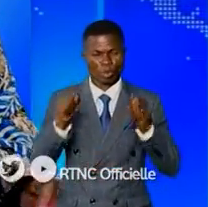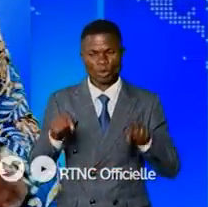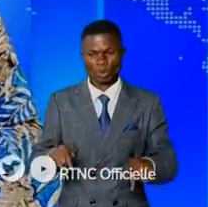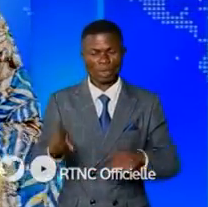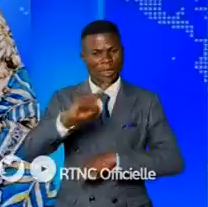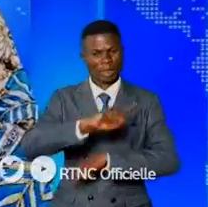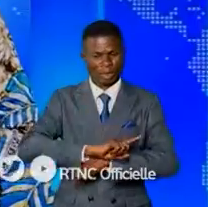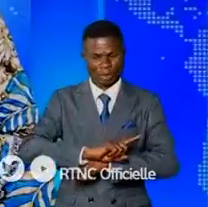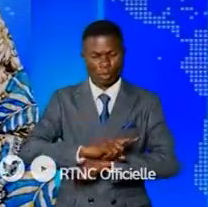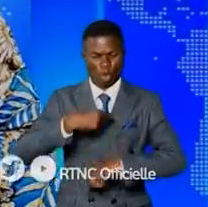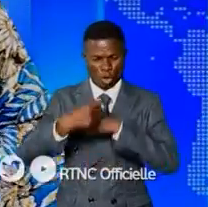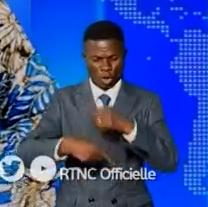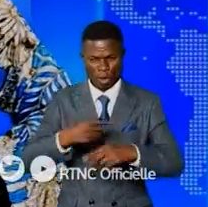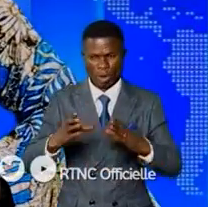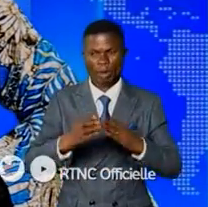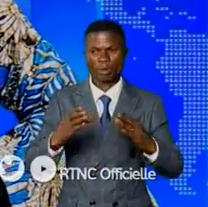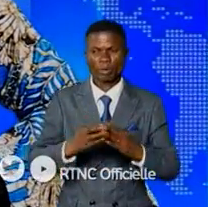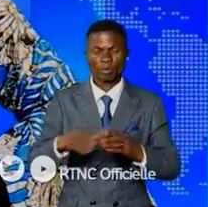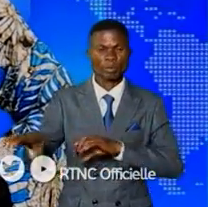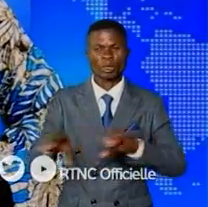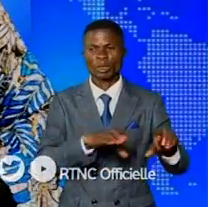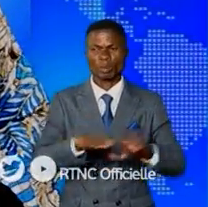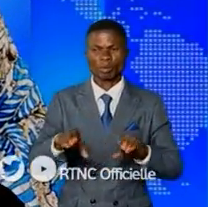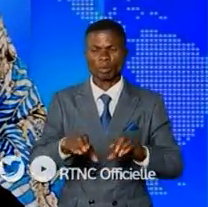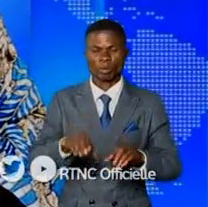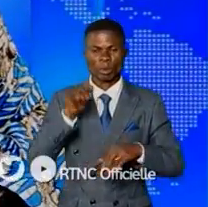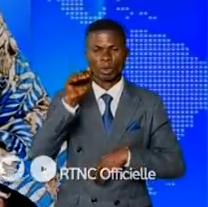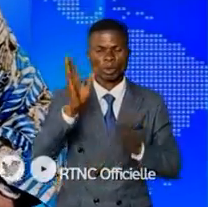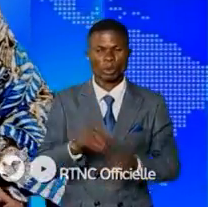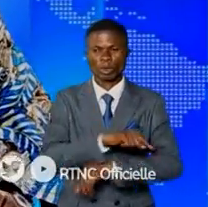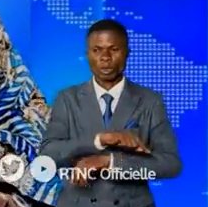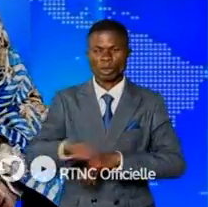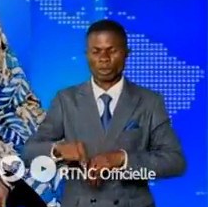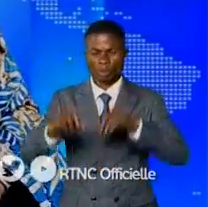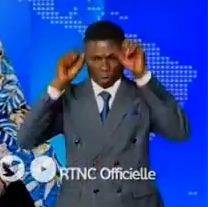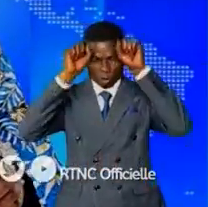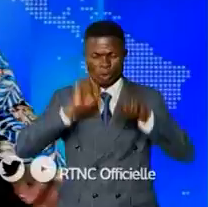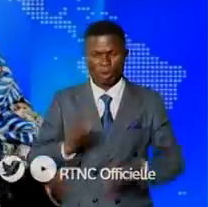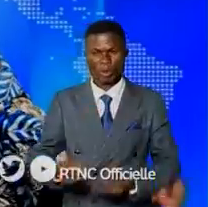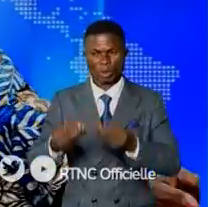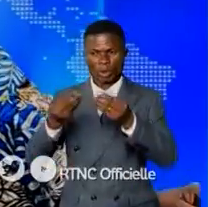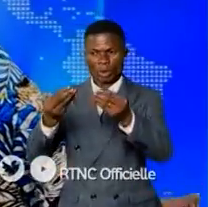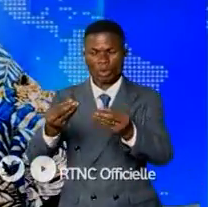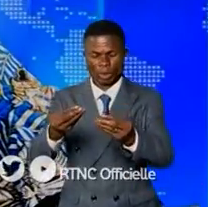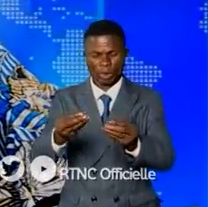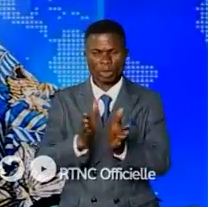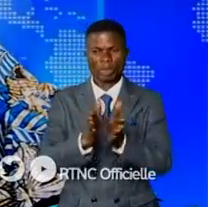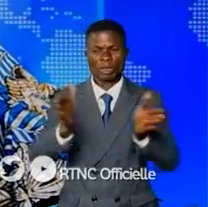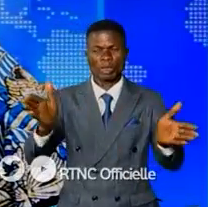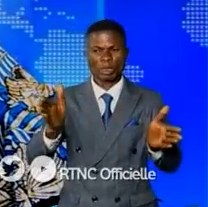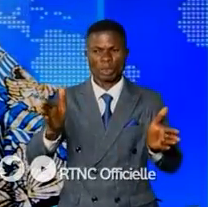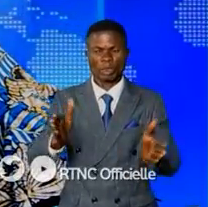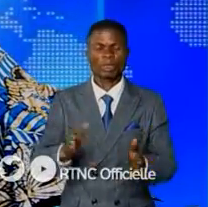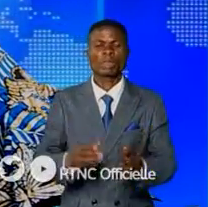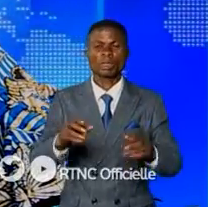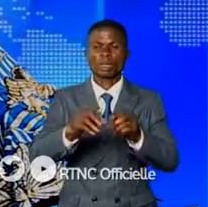Un journal que nous démarrons par les activités du directeur de cabinet du chef de l'État qui a remis symboliquement un chèque de